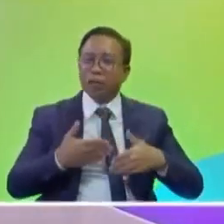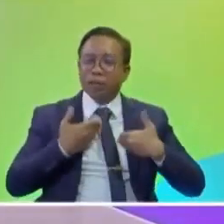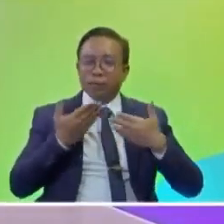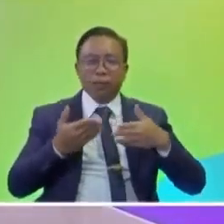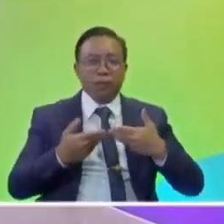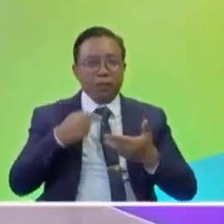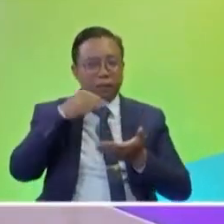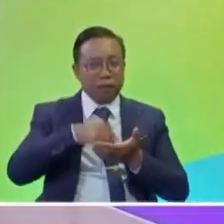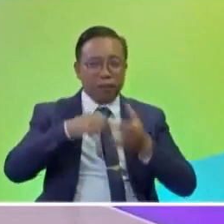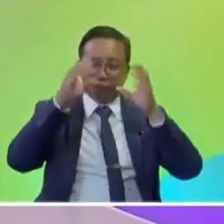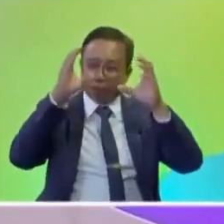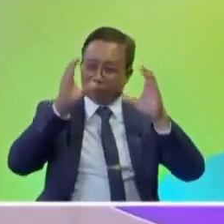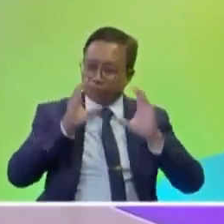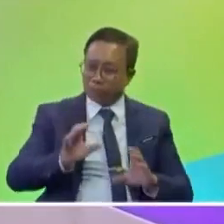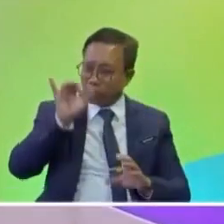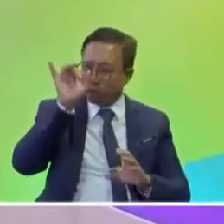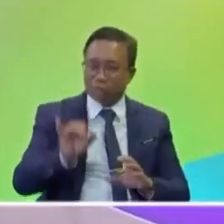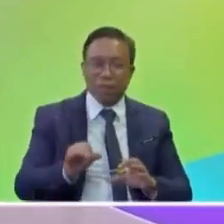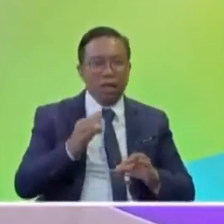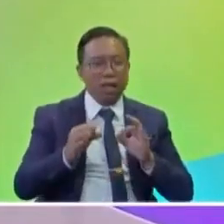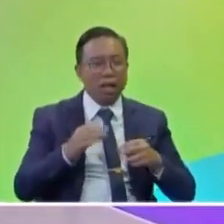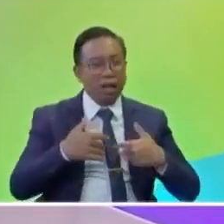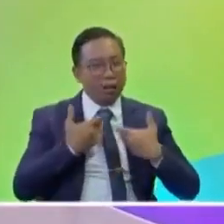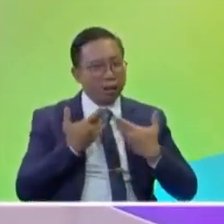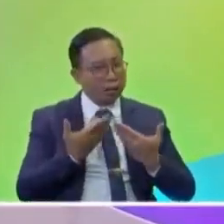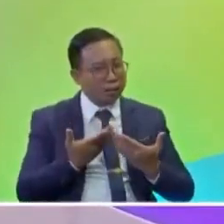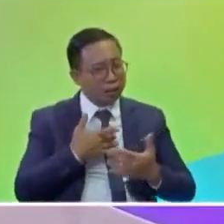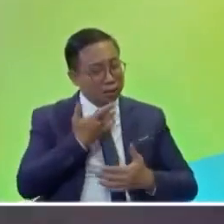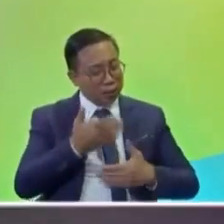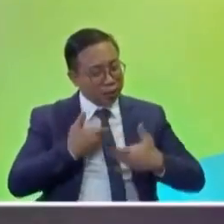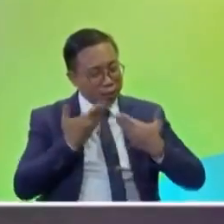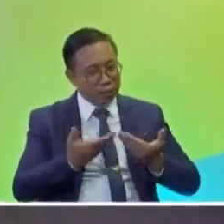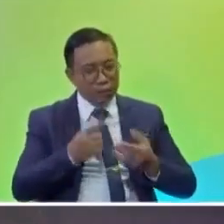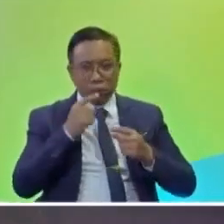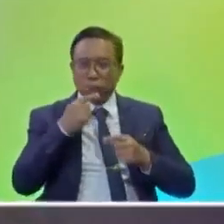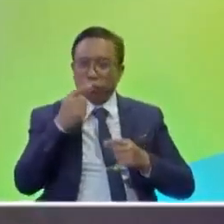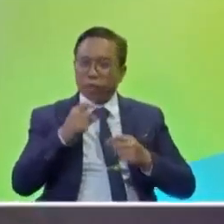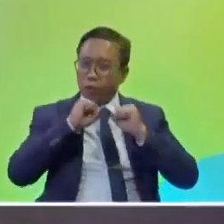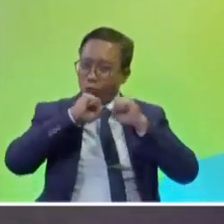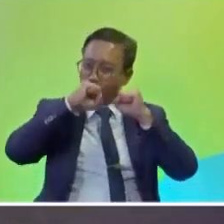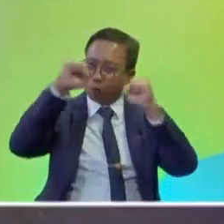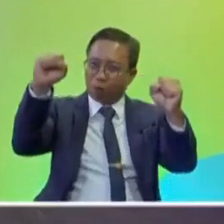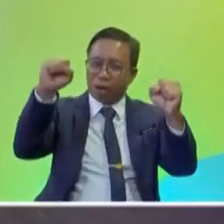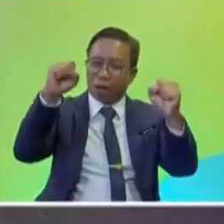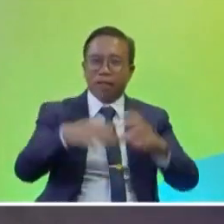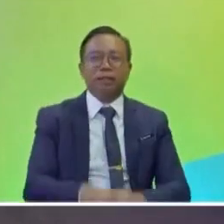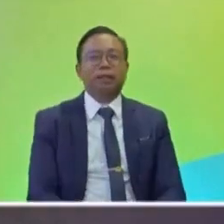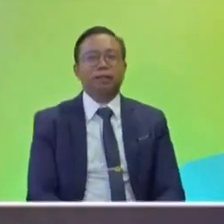rasa gembira beginilah caranya. Kalau rasa gembira sebut